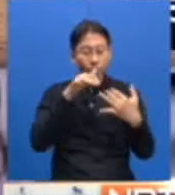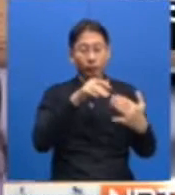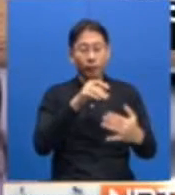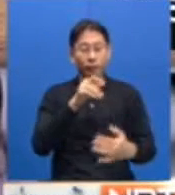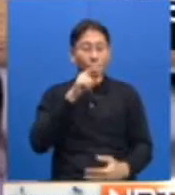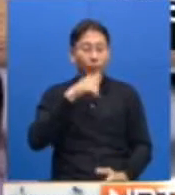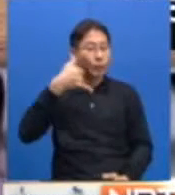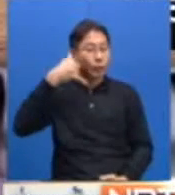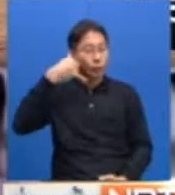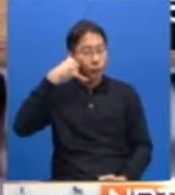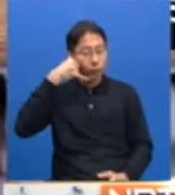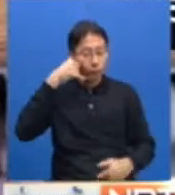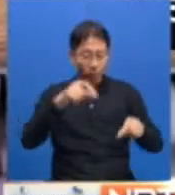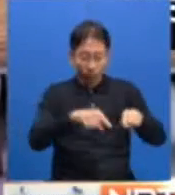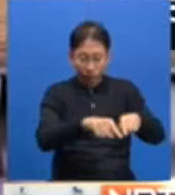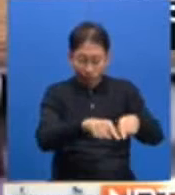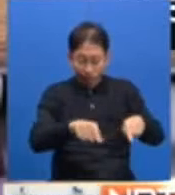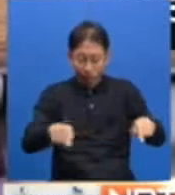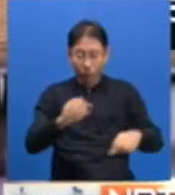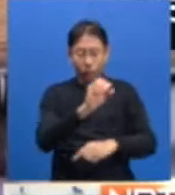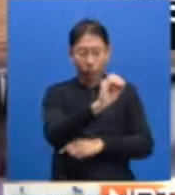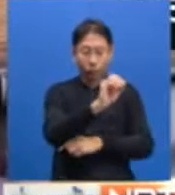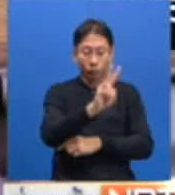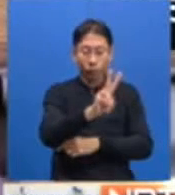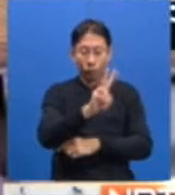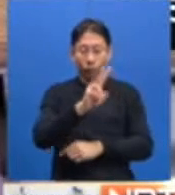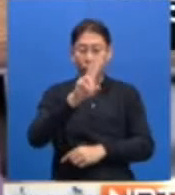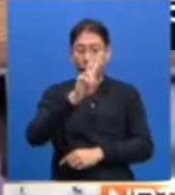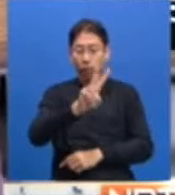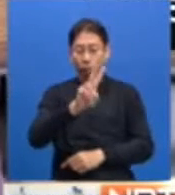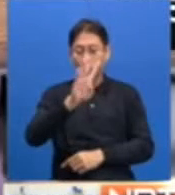ายเลขโทรศัพท์ที่ขึ้นอยู่หน้าจอนะคะ